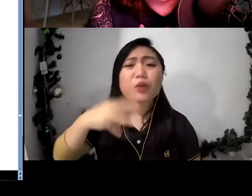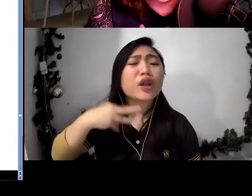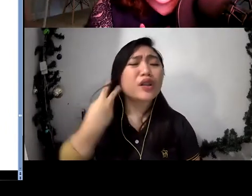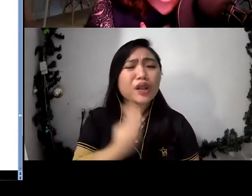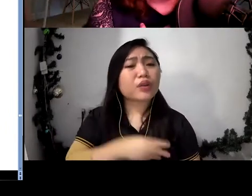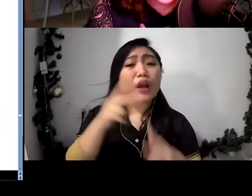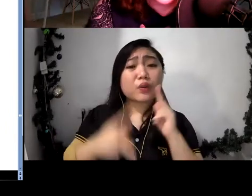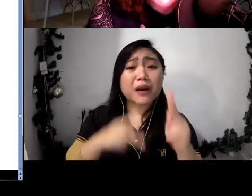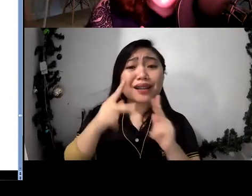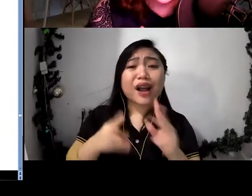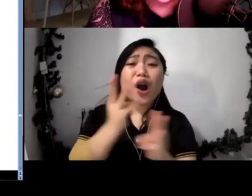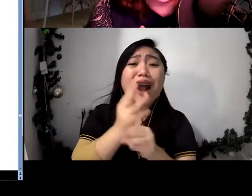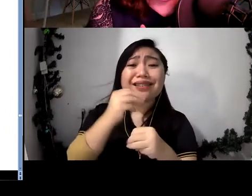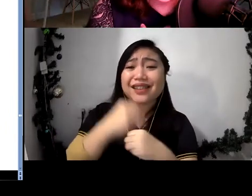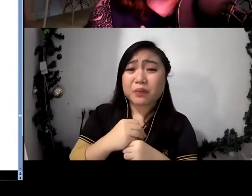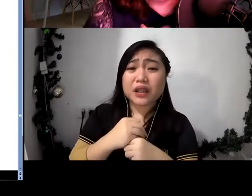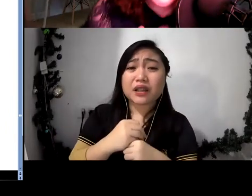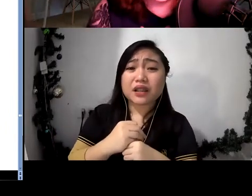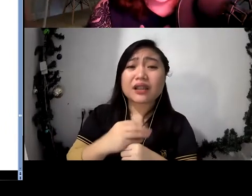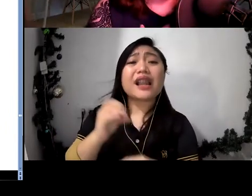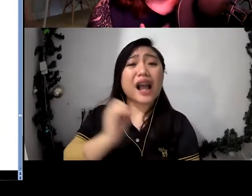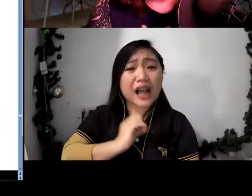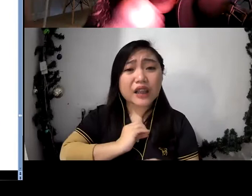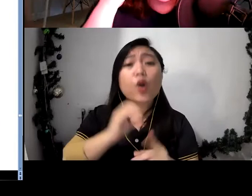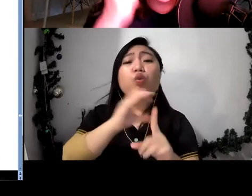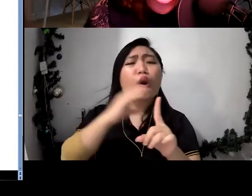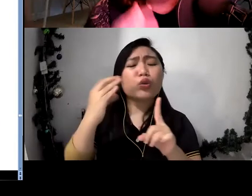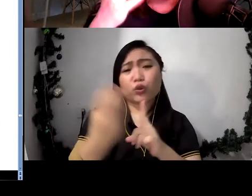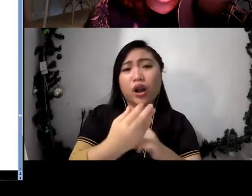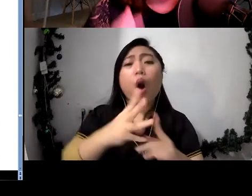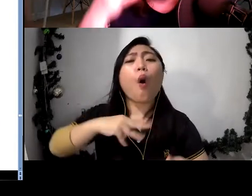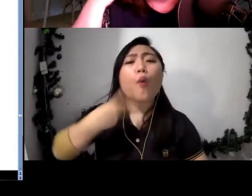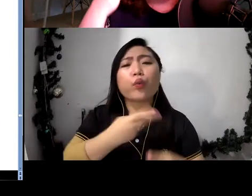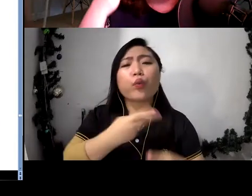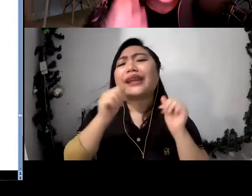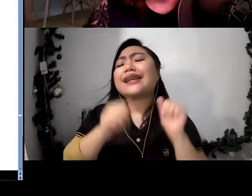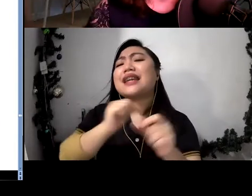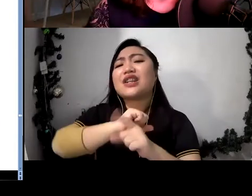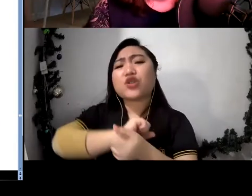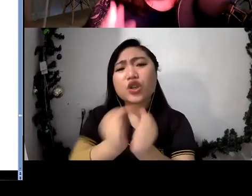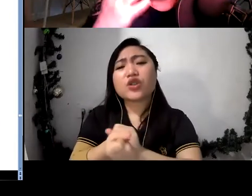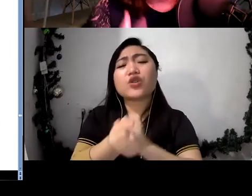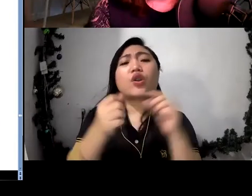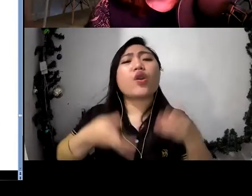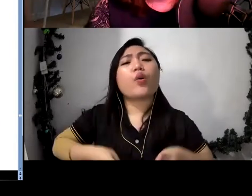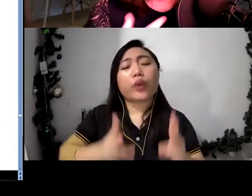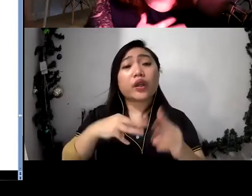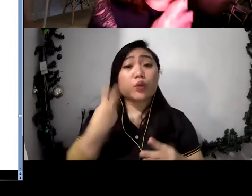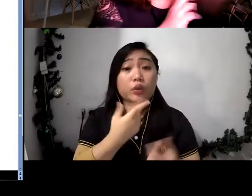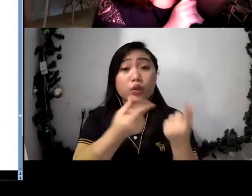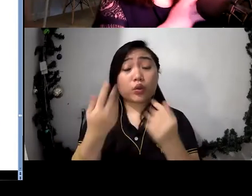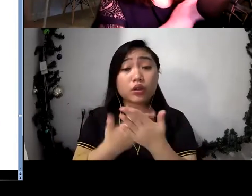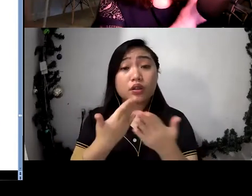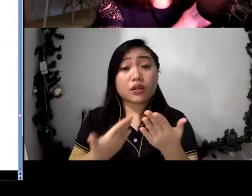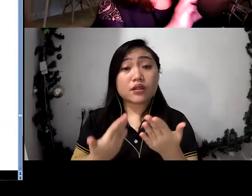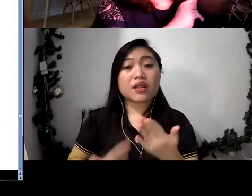tao ang lumilikha ng ating kultura. We can change the way we do things, no? Importante lang, tayo ay